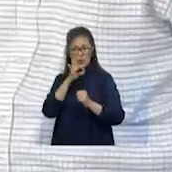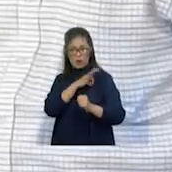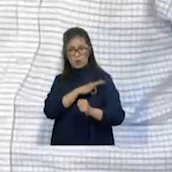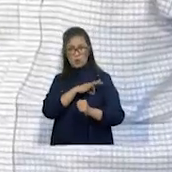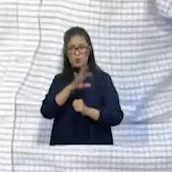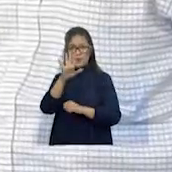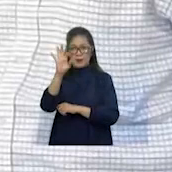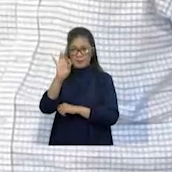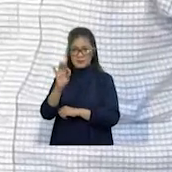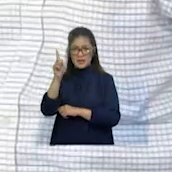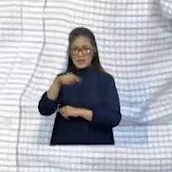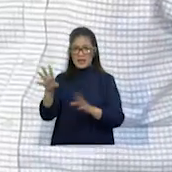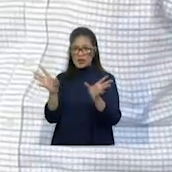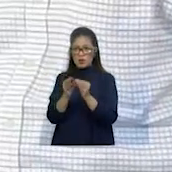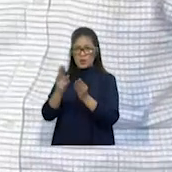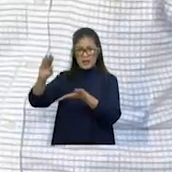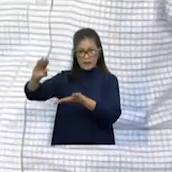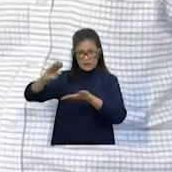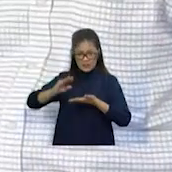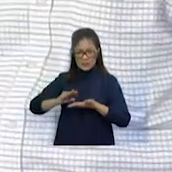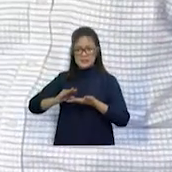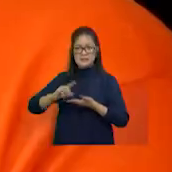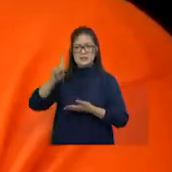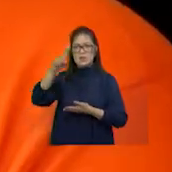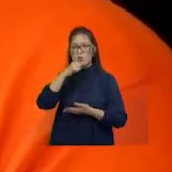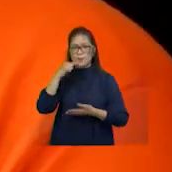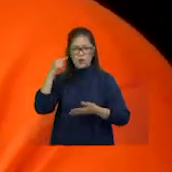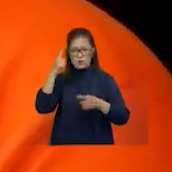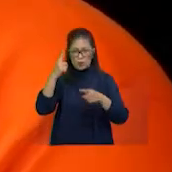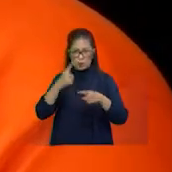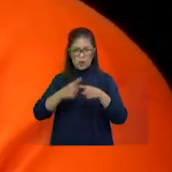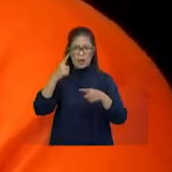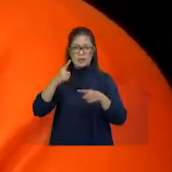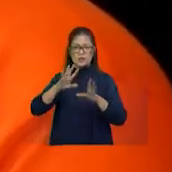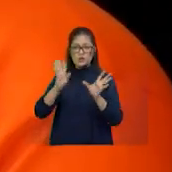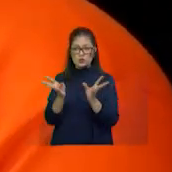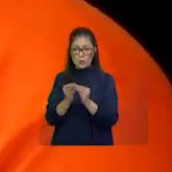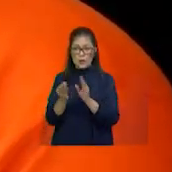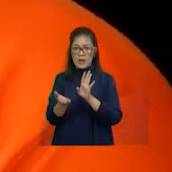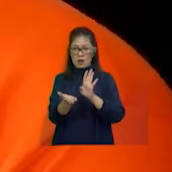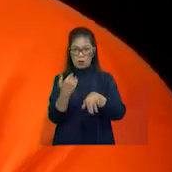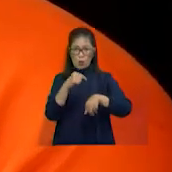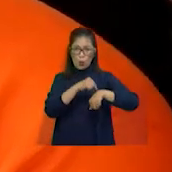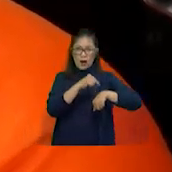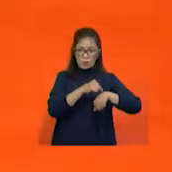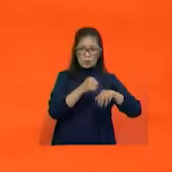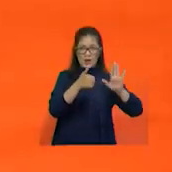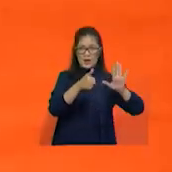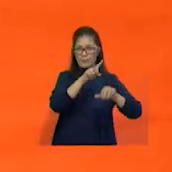dari jumlah yang diinvestasikan selama seminggu sekali. Jumlah uang investasinya akan kembali dalam jangka waktu 6